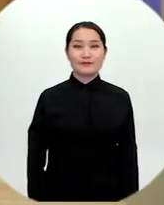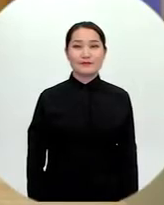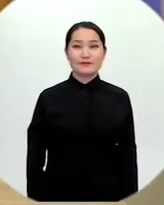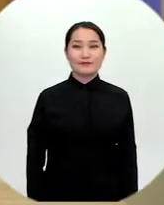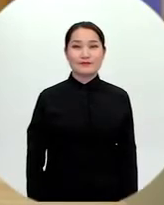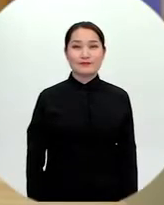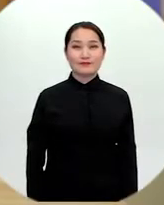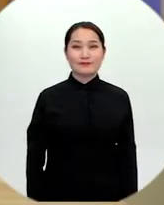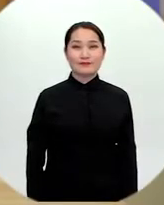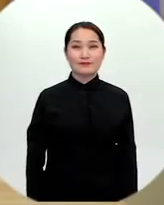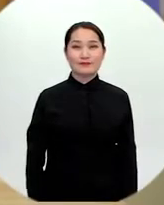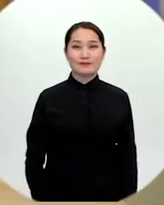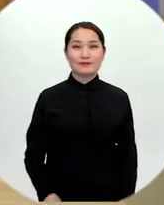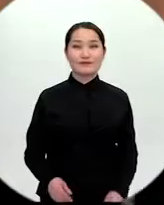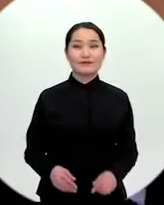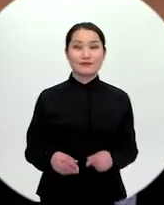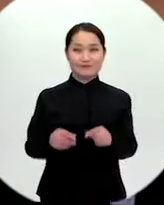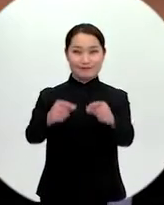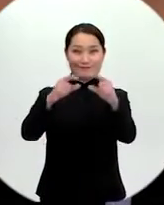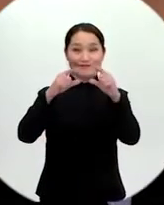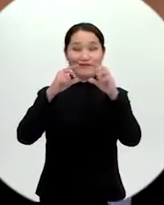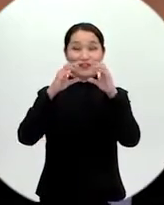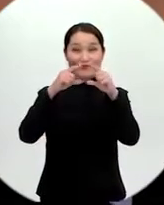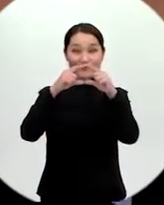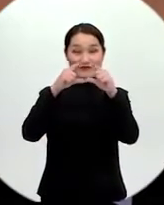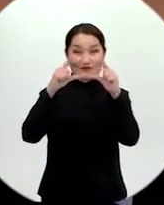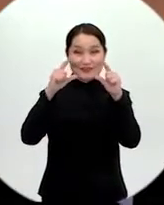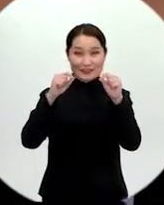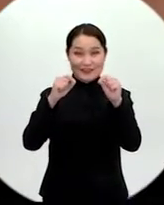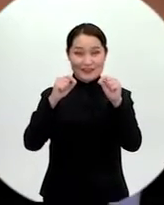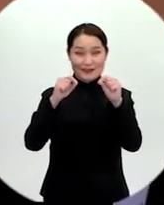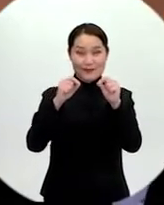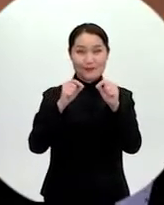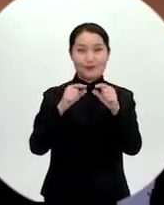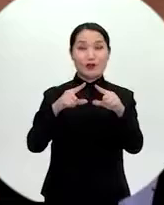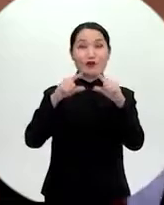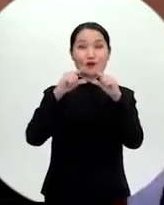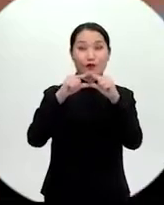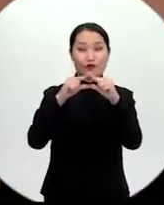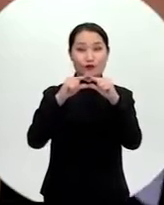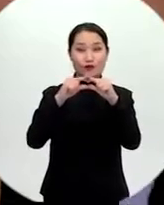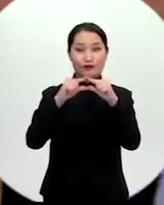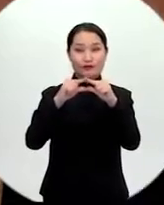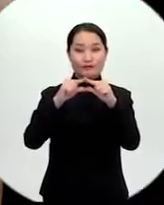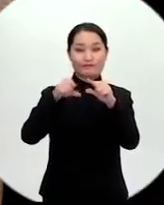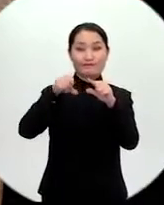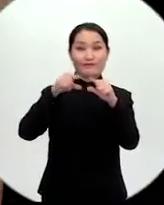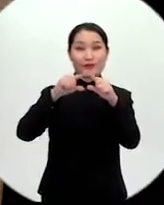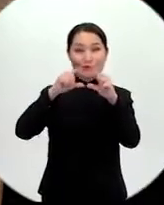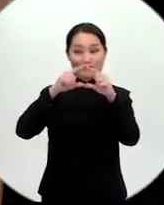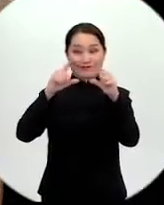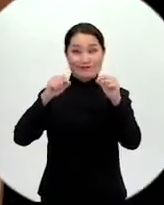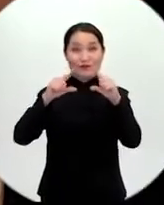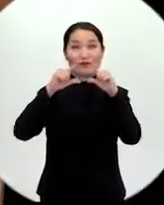За энэ дөрөв хуваасны нэгээ яг дөрөвний гişгэ гурвалжин болгоод нугалчнаа. За